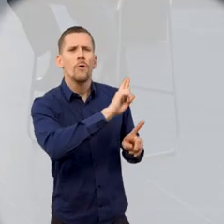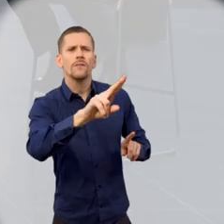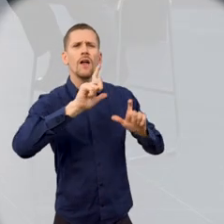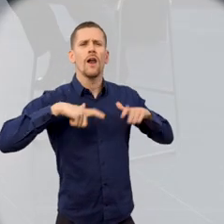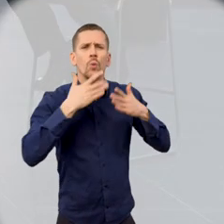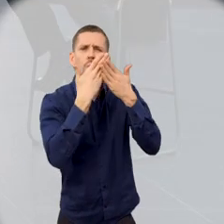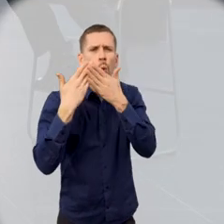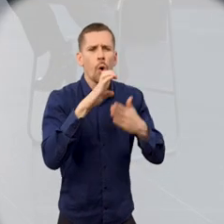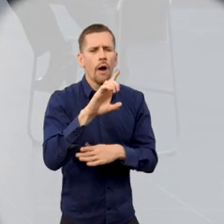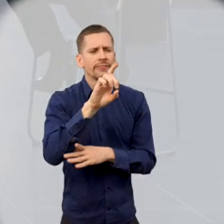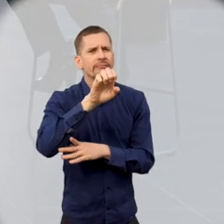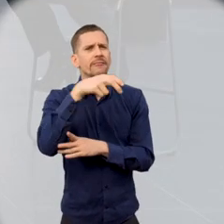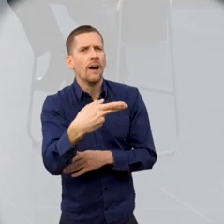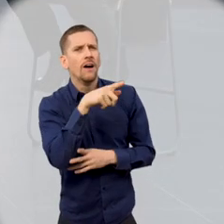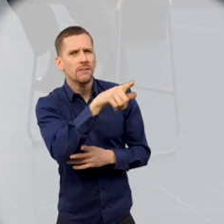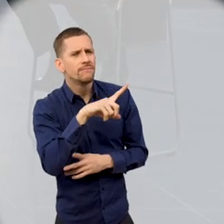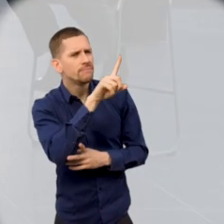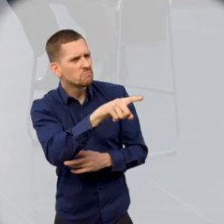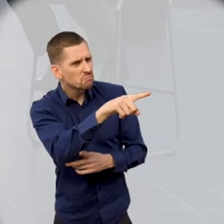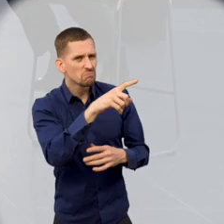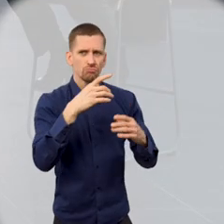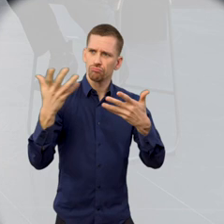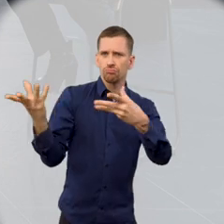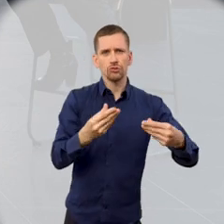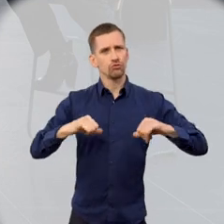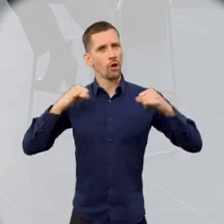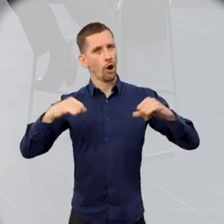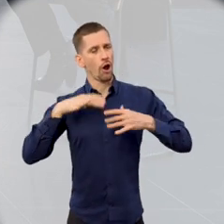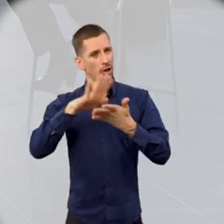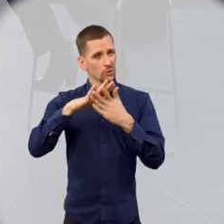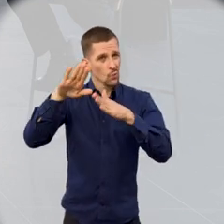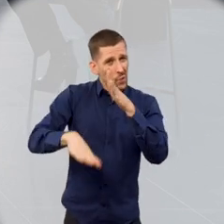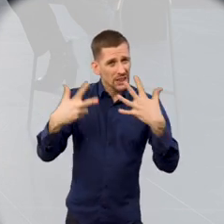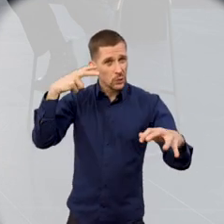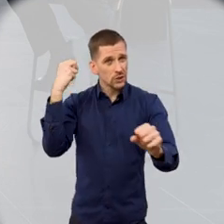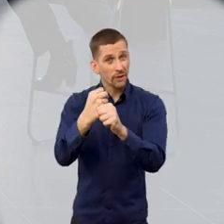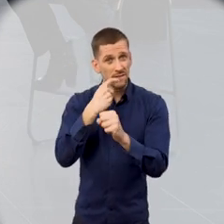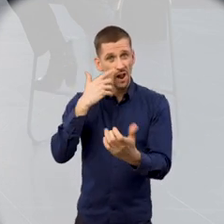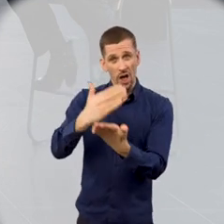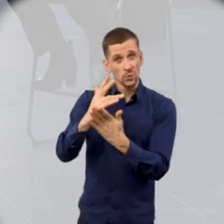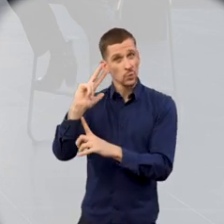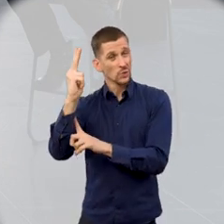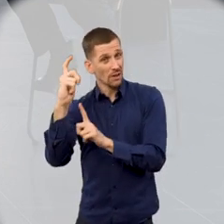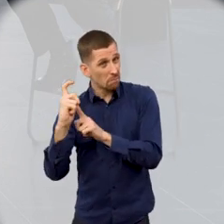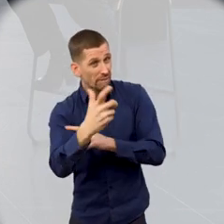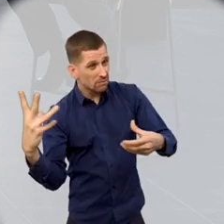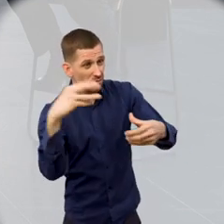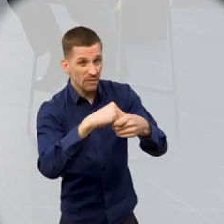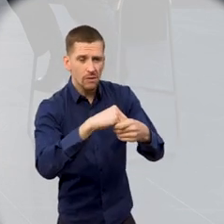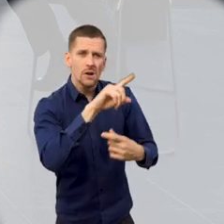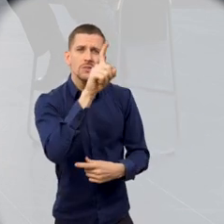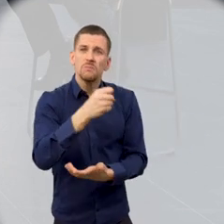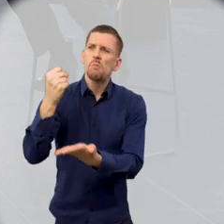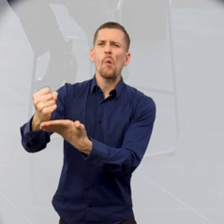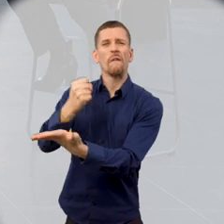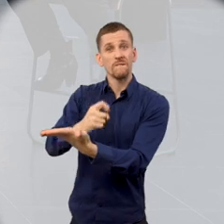va en venir à l'Eden School, puisque vous faites donc place aux jeunes avec cette école qui accueille des moins de 18 ans, qui sont là après la troisième. Je ne sais pas s'il